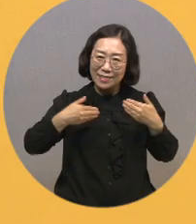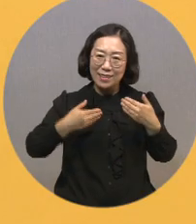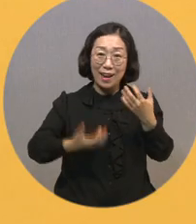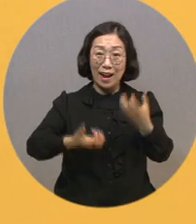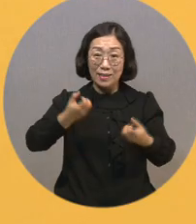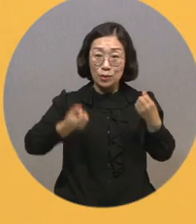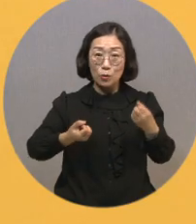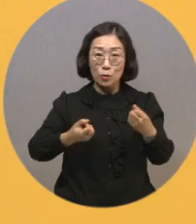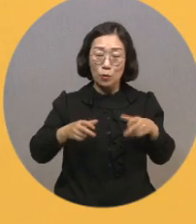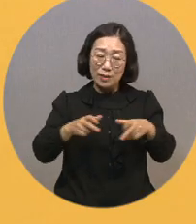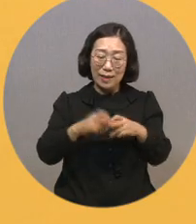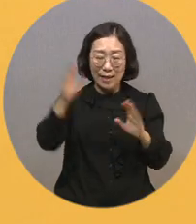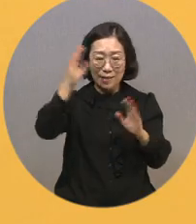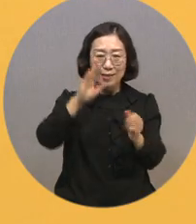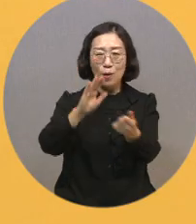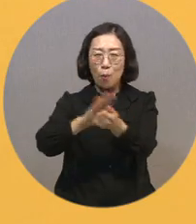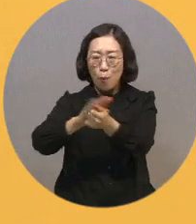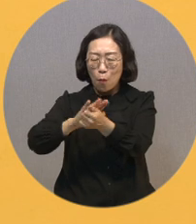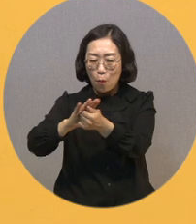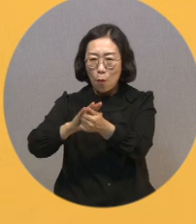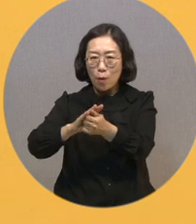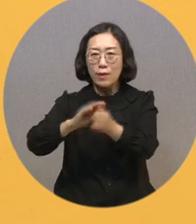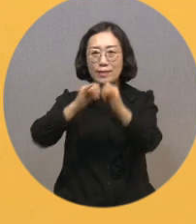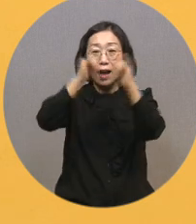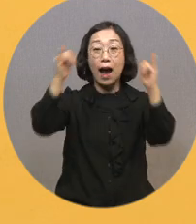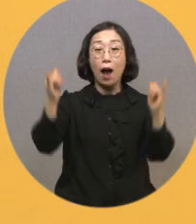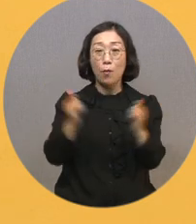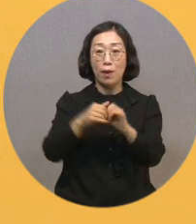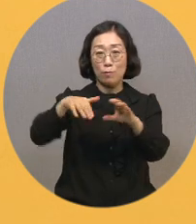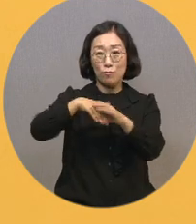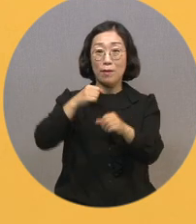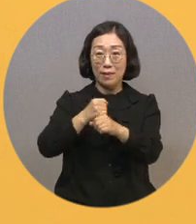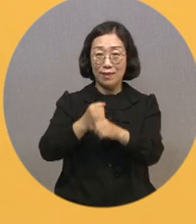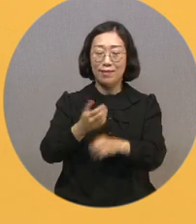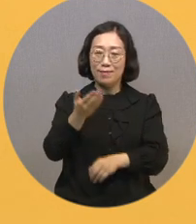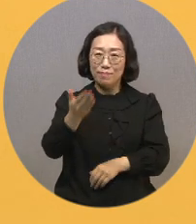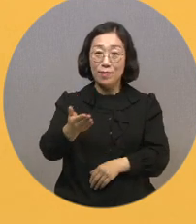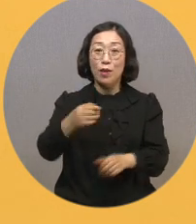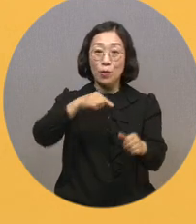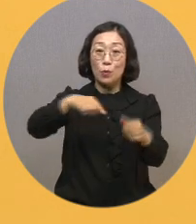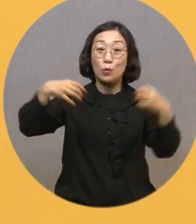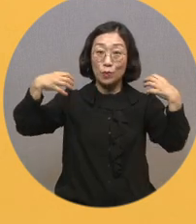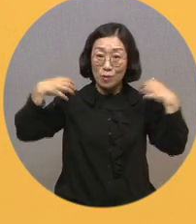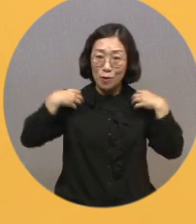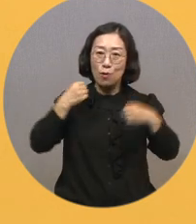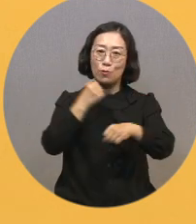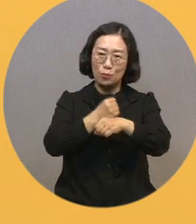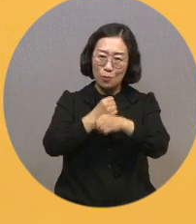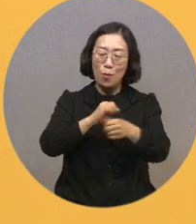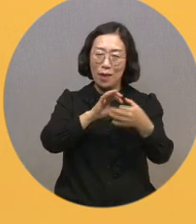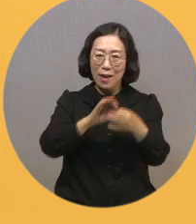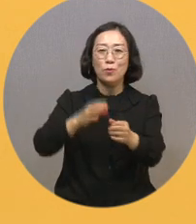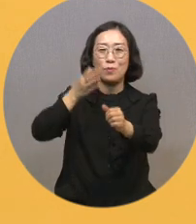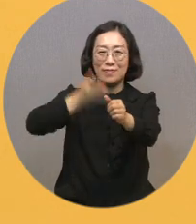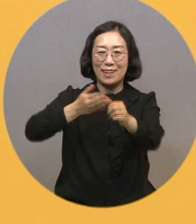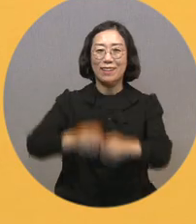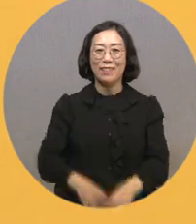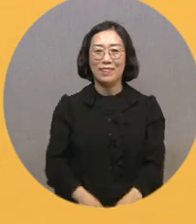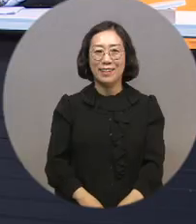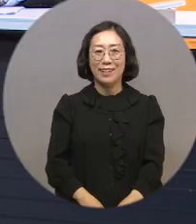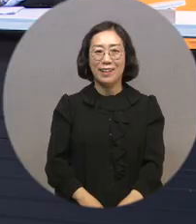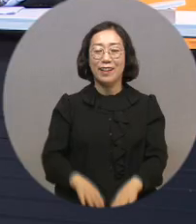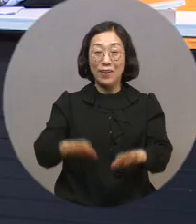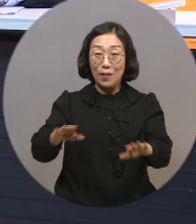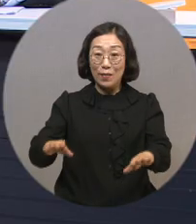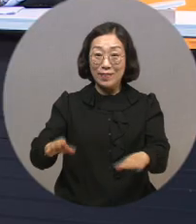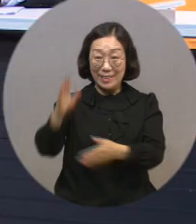장애 학생들을 이렇게 품을 수 있는 그런 사회 문화를 만들어 가는데 부산시 교육청에서도 많은 힘을 써 주셨으면 좋겠습니다. 네. 교육감님